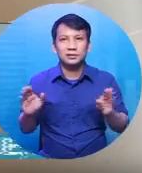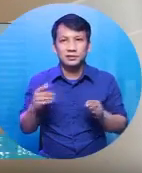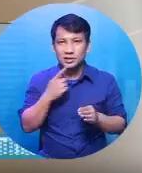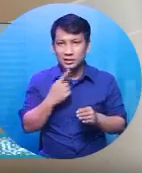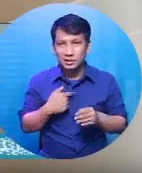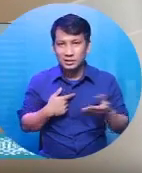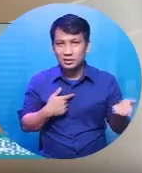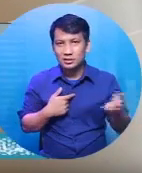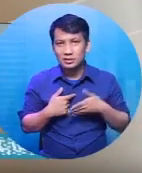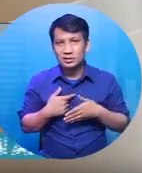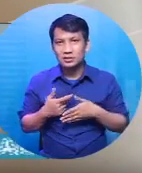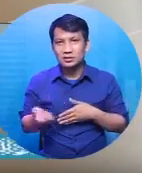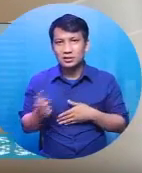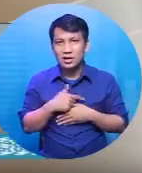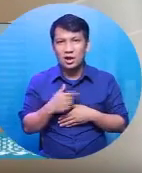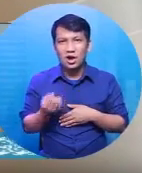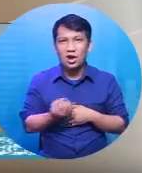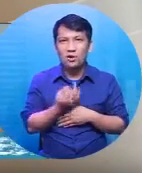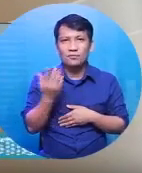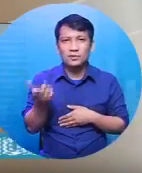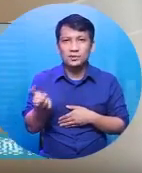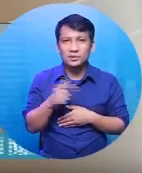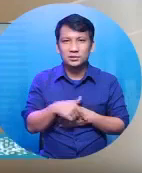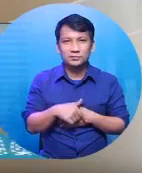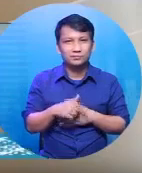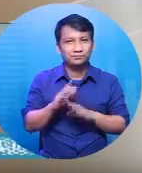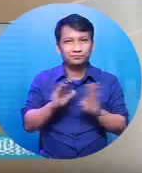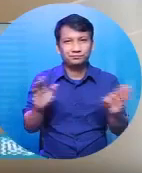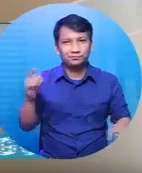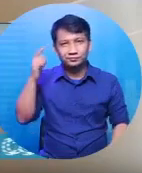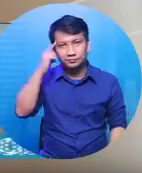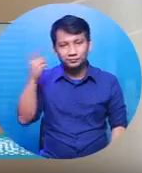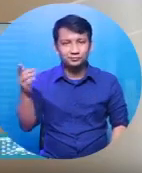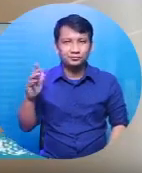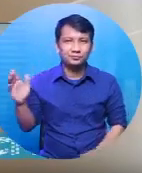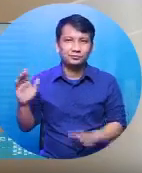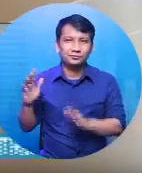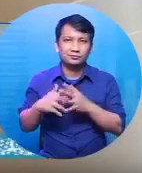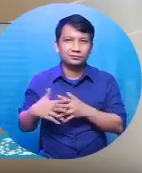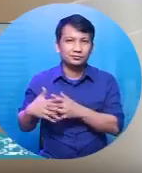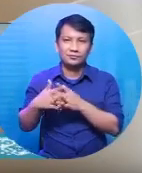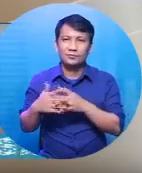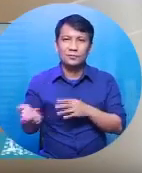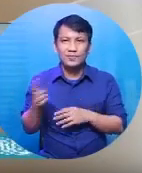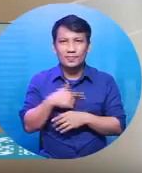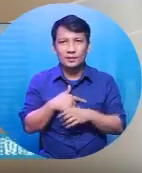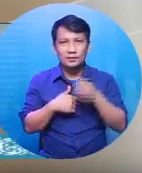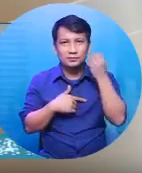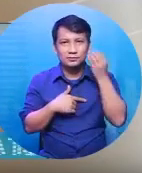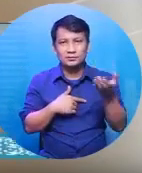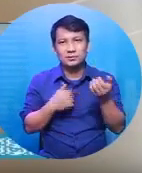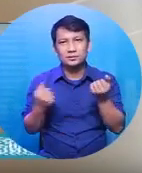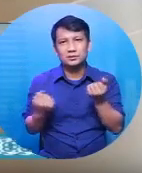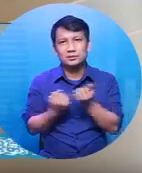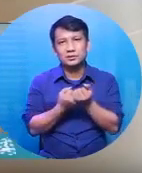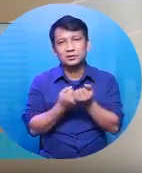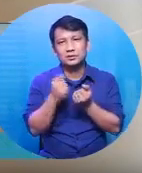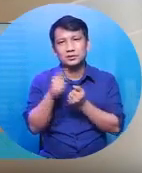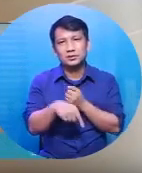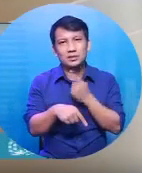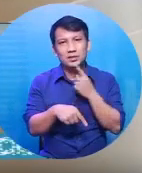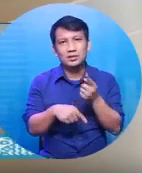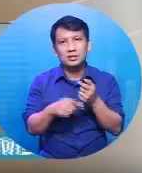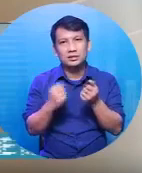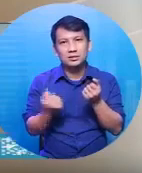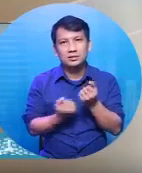yung, kung kayong tatanungin, kunyari, huwag niyo na isipin na nasa Amerika muna itong anak niyo. Magkano dapat ang suporta o